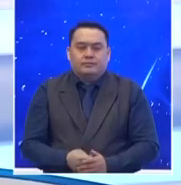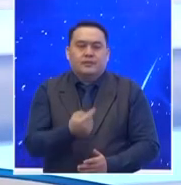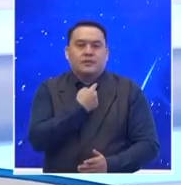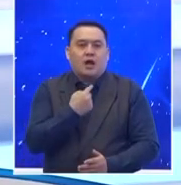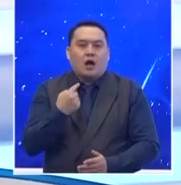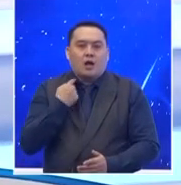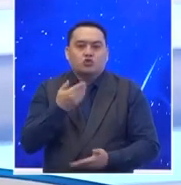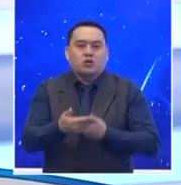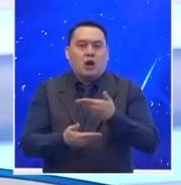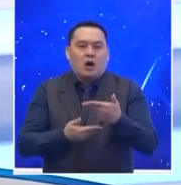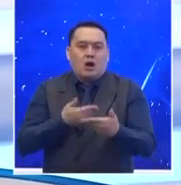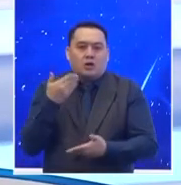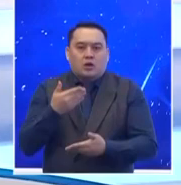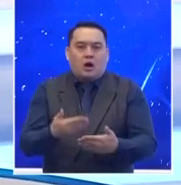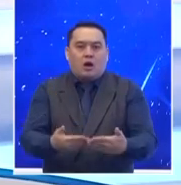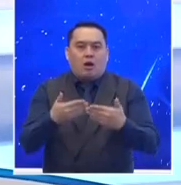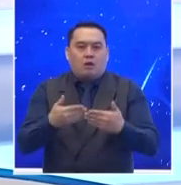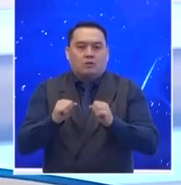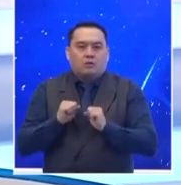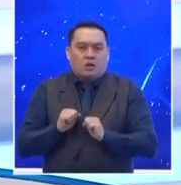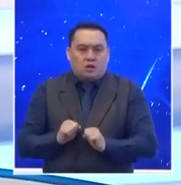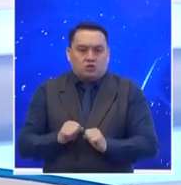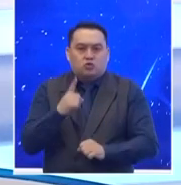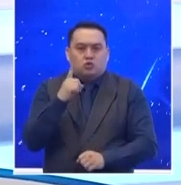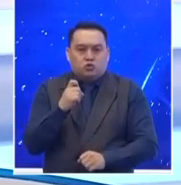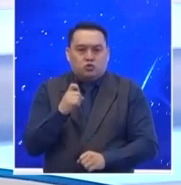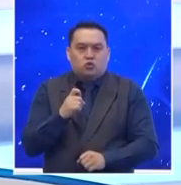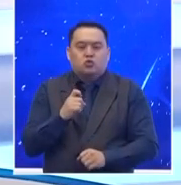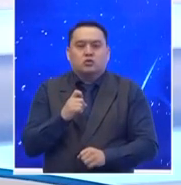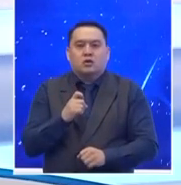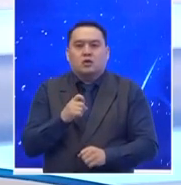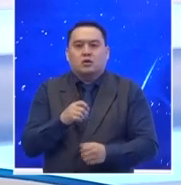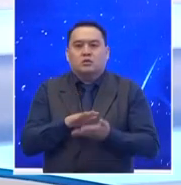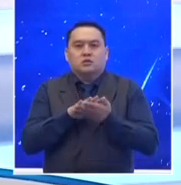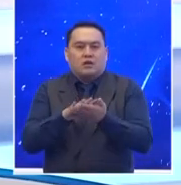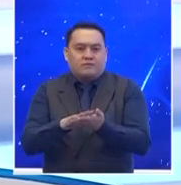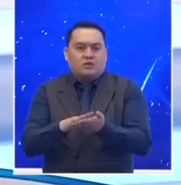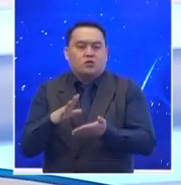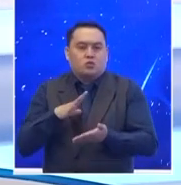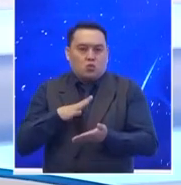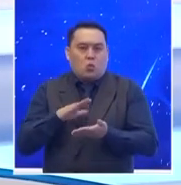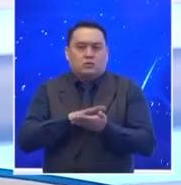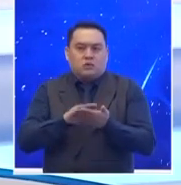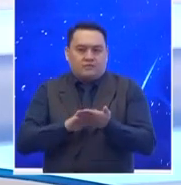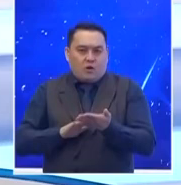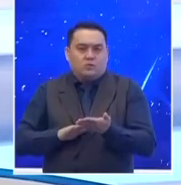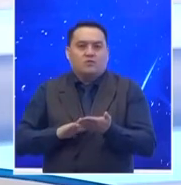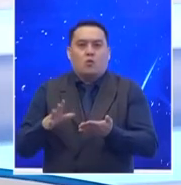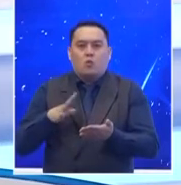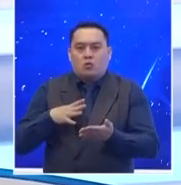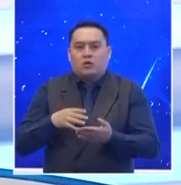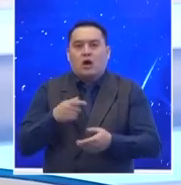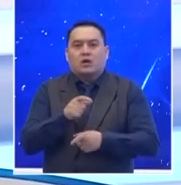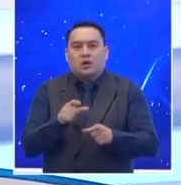Талдықорғанда жаяу жүргінші жедел алдын алу шарасы аясында 100-ден аса тұрғынға хаттама толтырылды. Олардың қатарында жүргізушілер мен